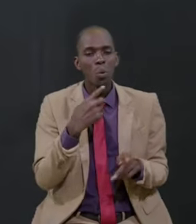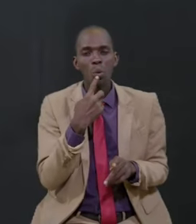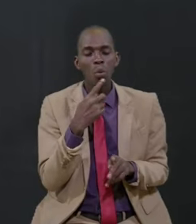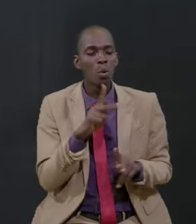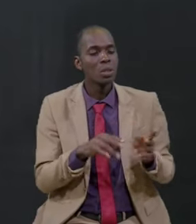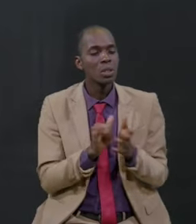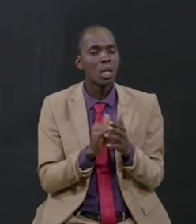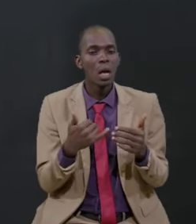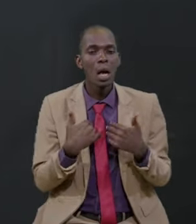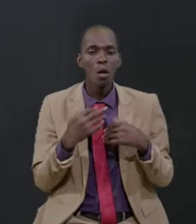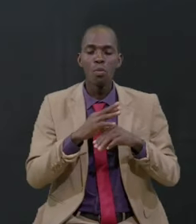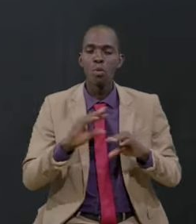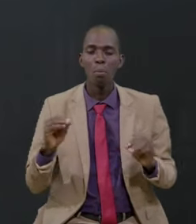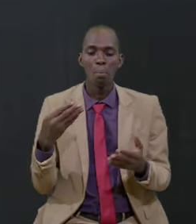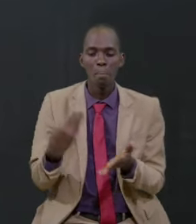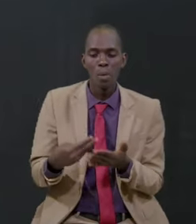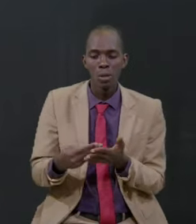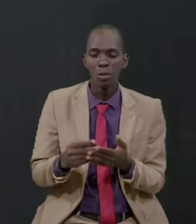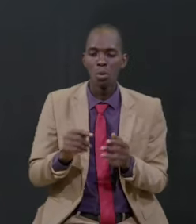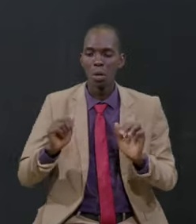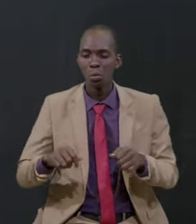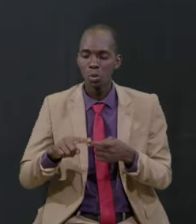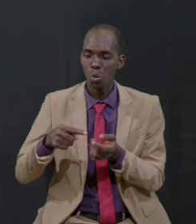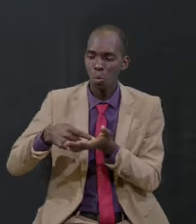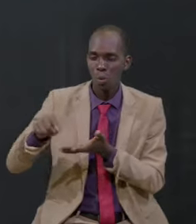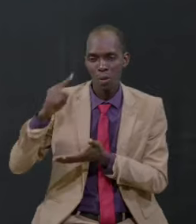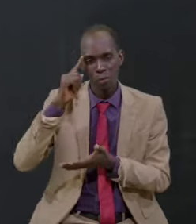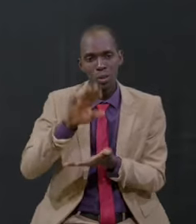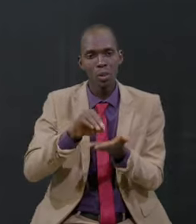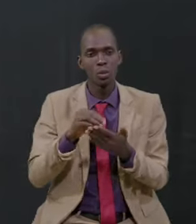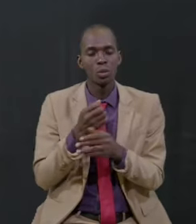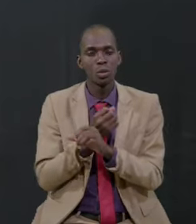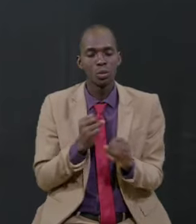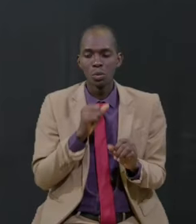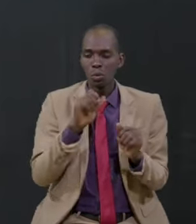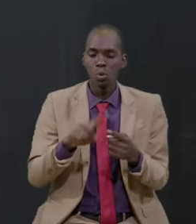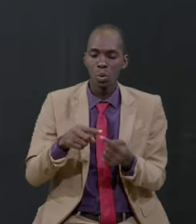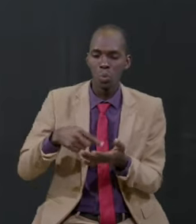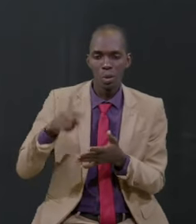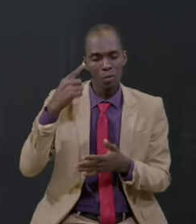annoncer une bonne nouvelle aux pauvres. Les pauvres, c'est ceux qui n'ont rien à payer pour la vie éternelle.